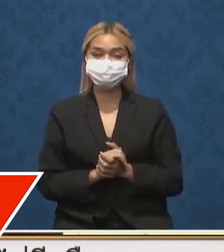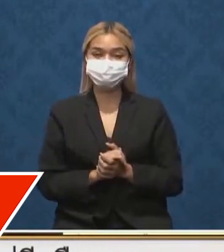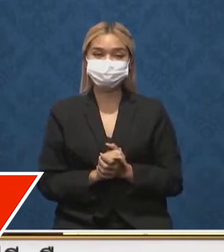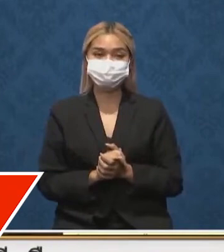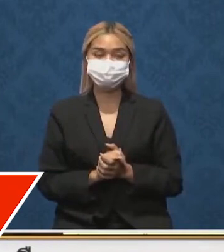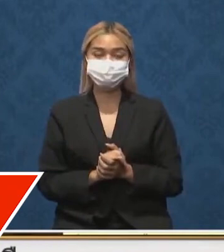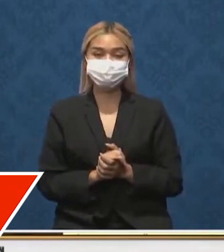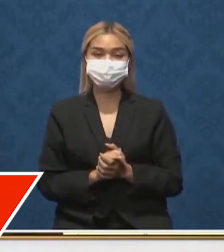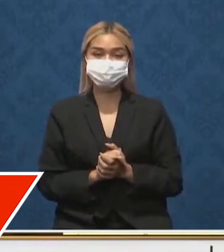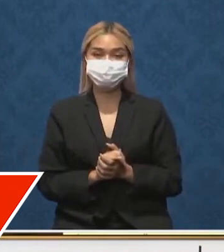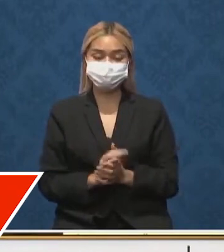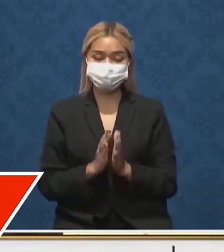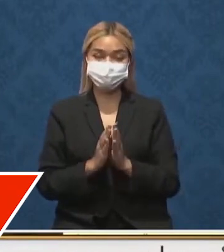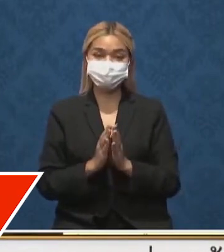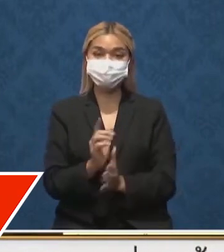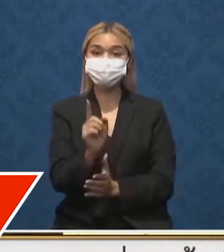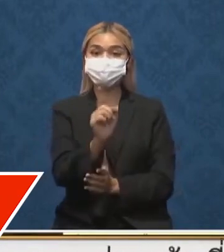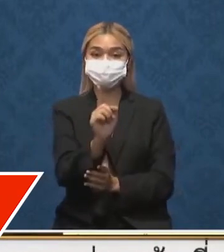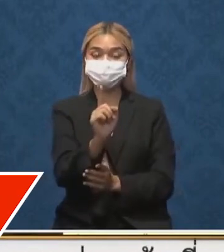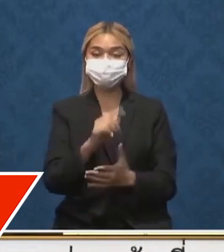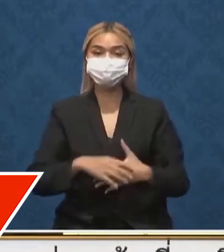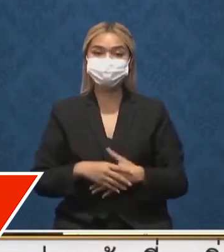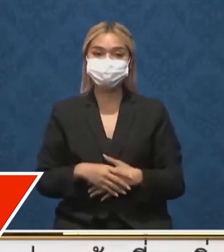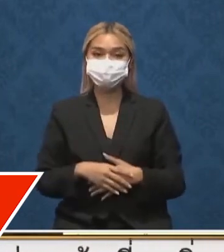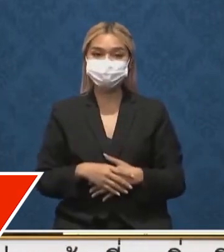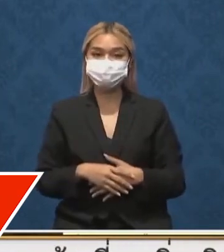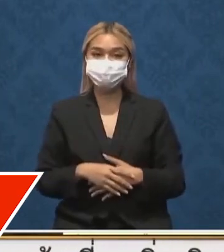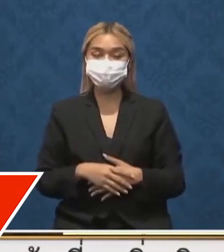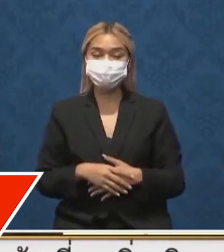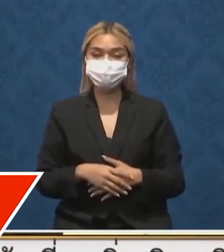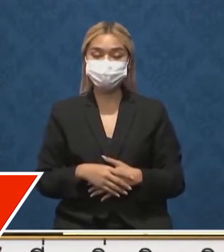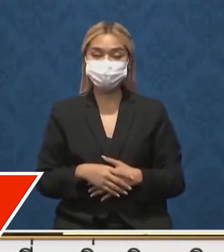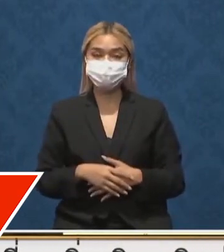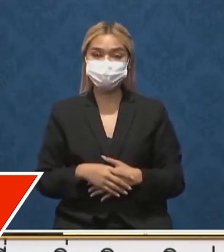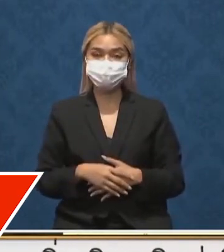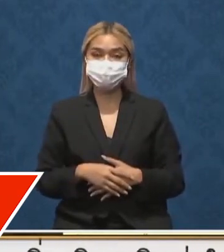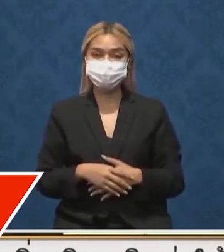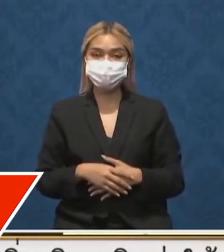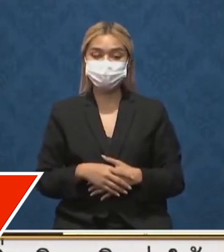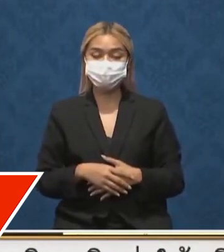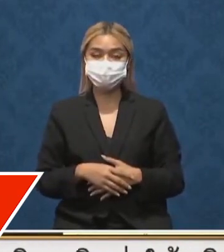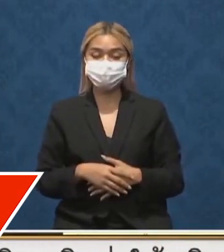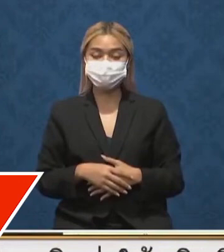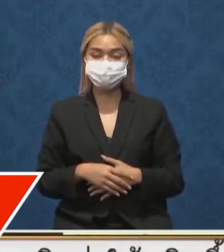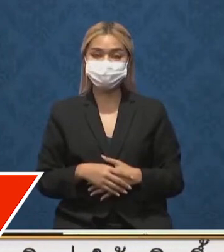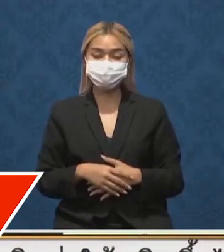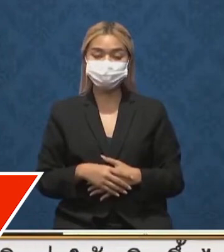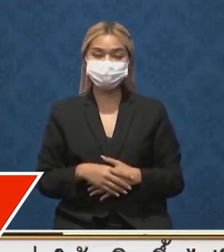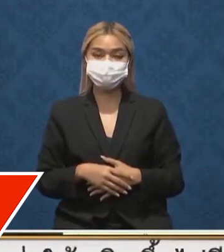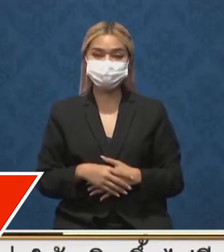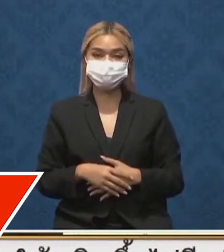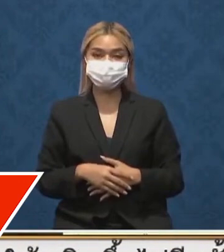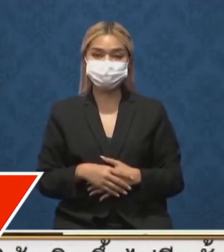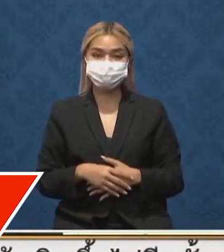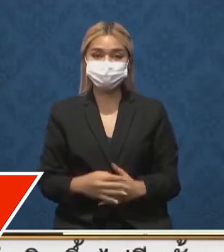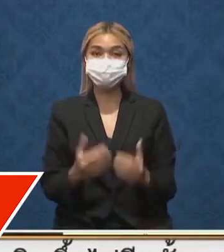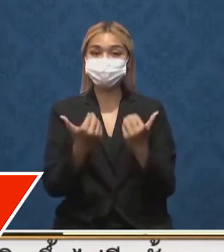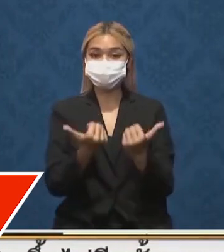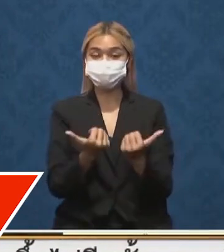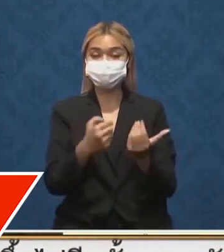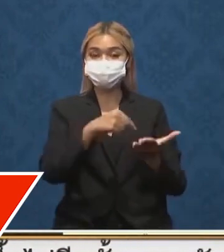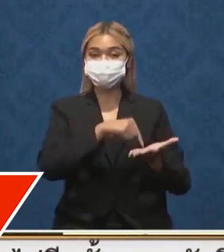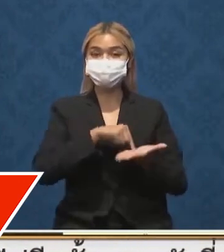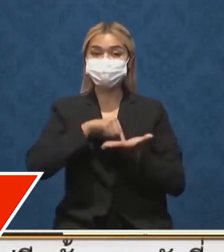กราบเรียนต่อท่านประธานว่าผมจำเป็นจริงๆจะต้องเอาปรากฏการณ์มาเสนอต่อ